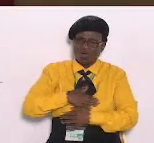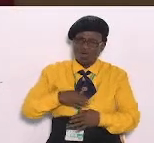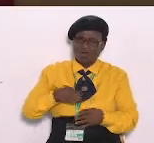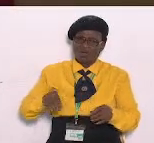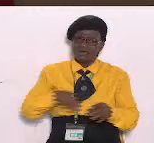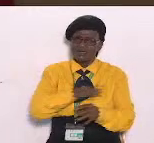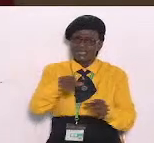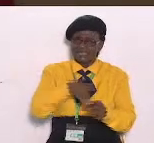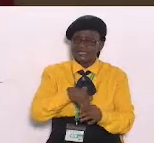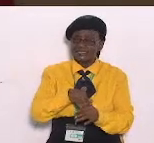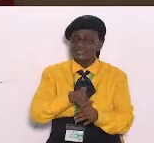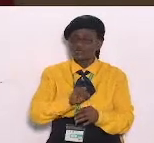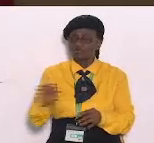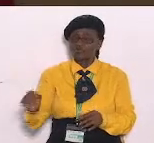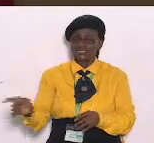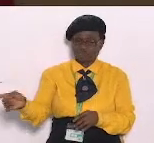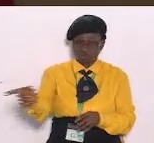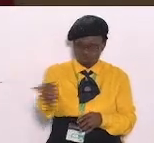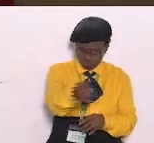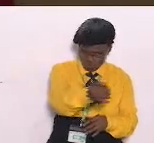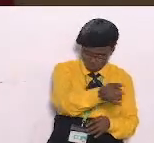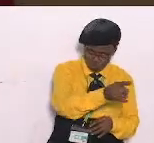plaisir incluant